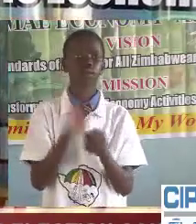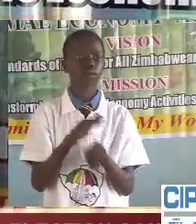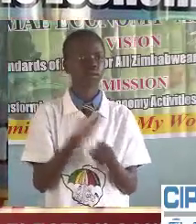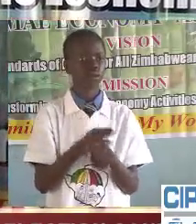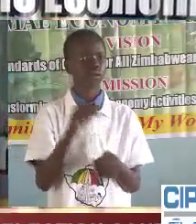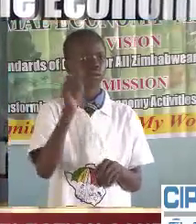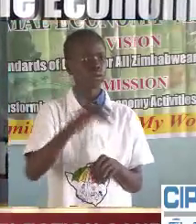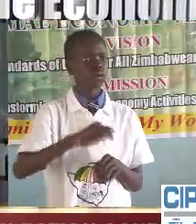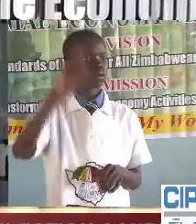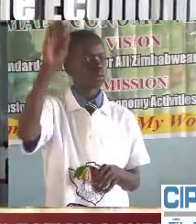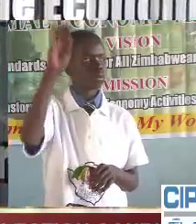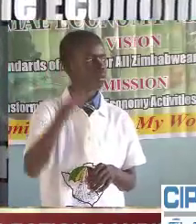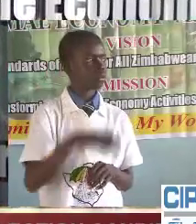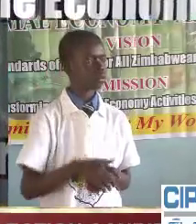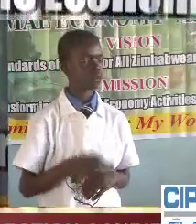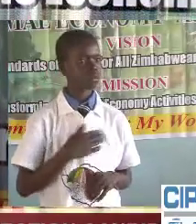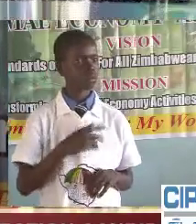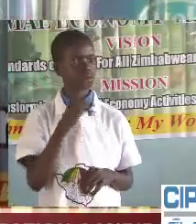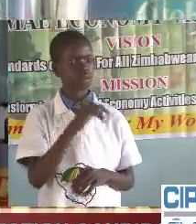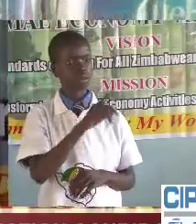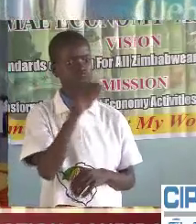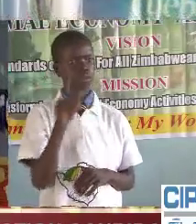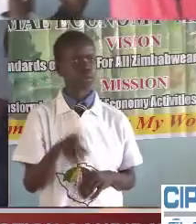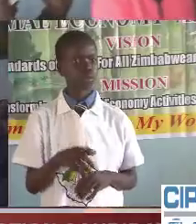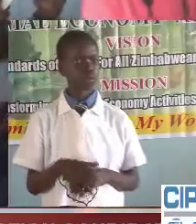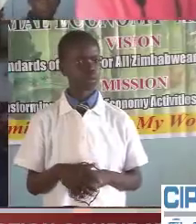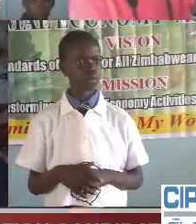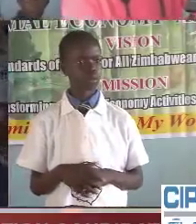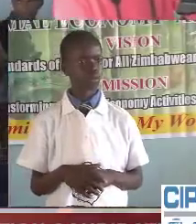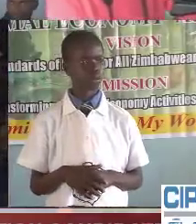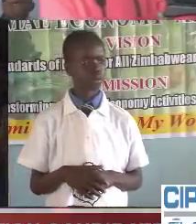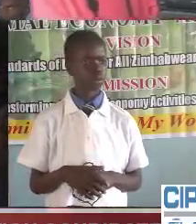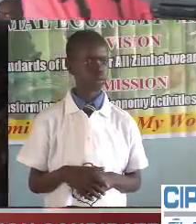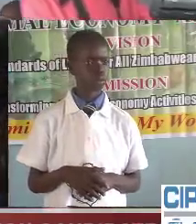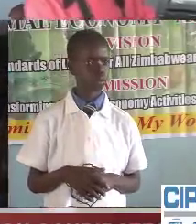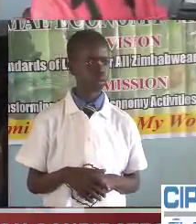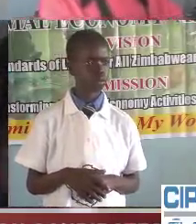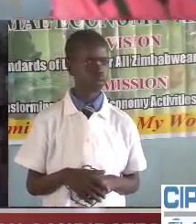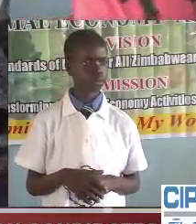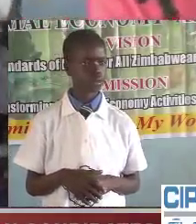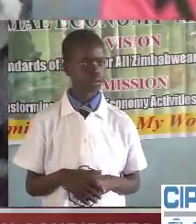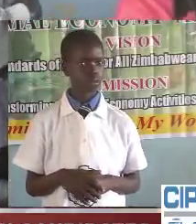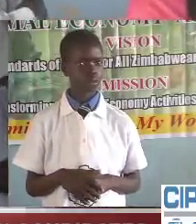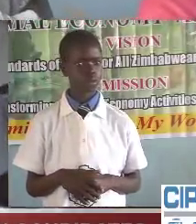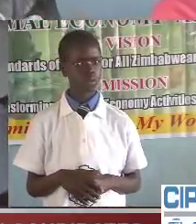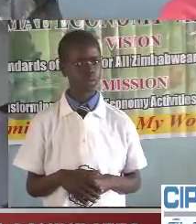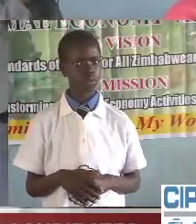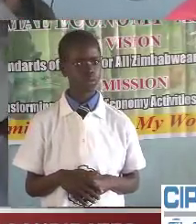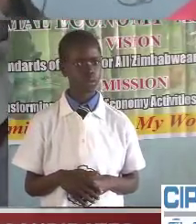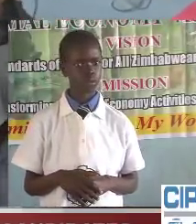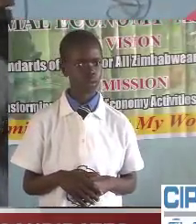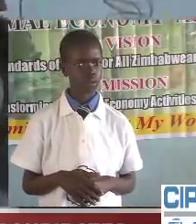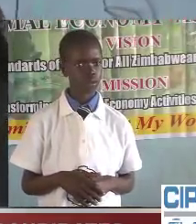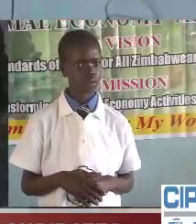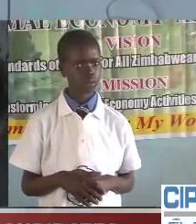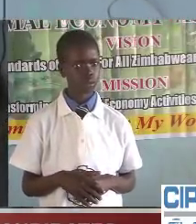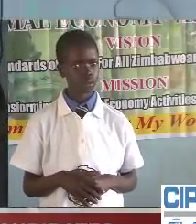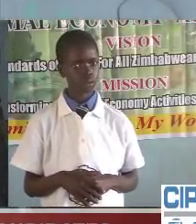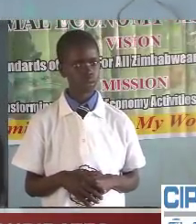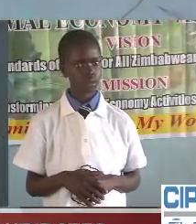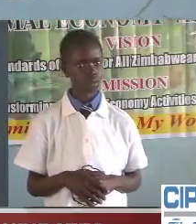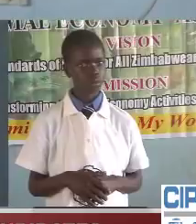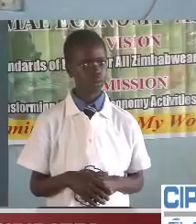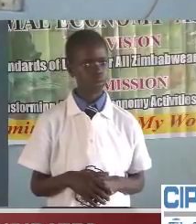ndokumbira musumudze maoko mukwanise tatosumuka edu chinenge chisiri kutaura chi